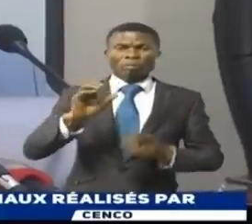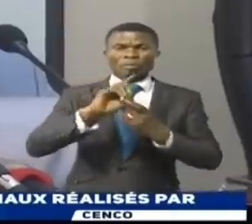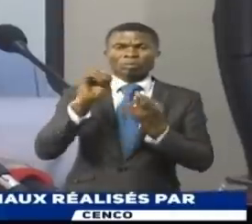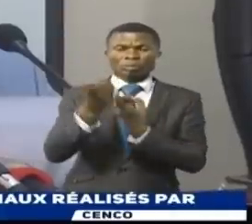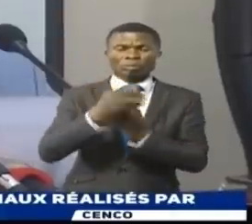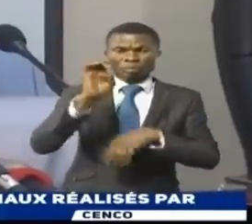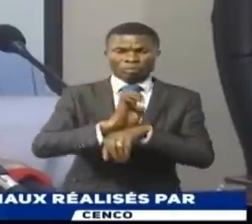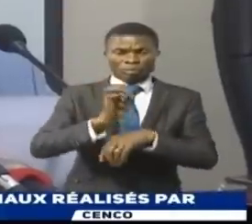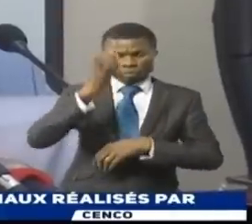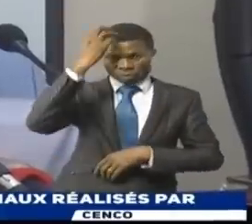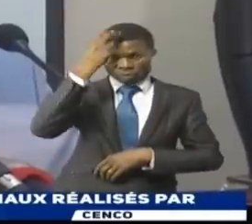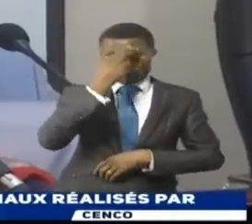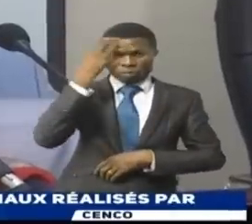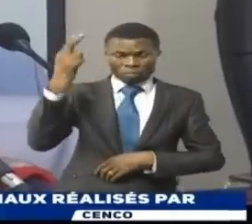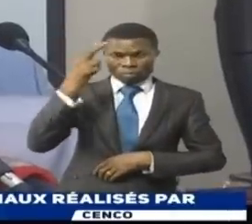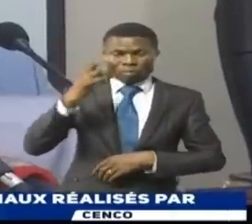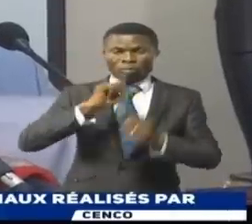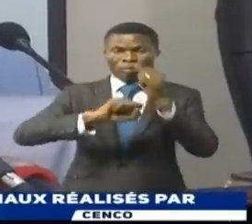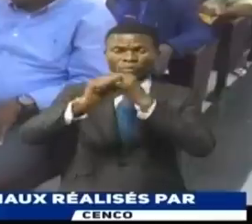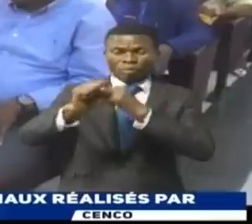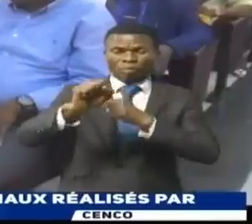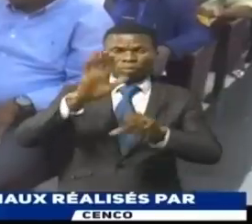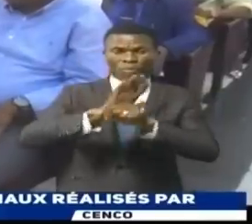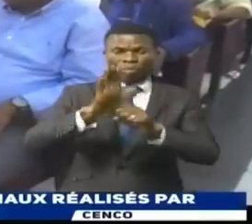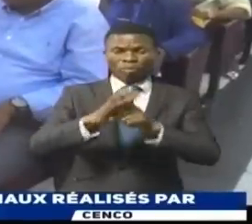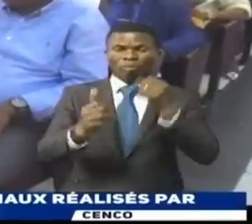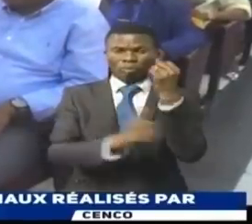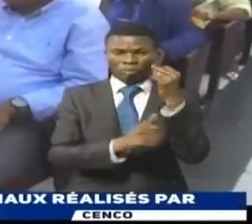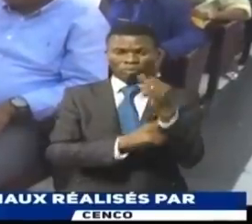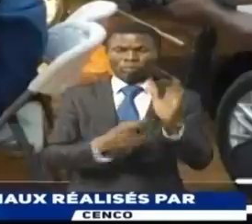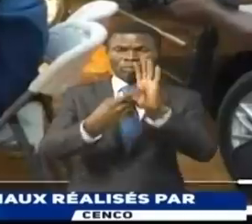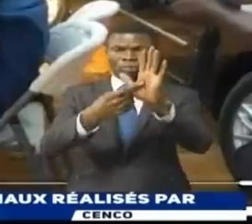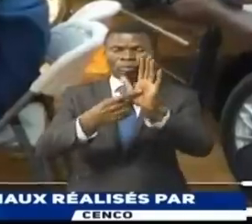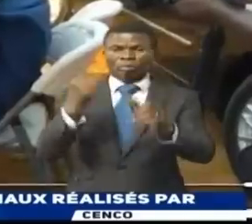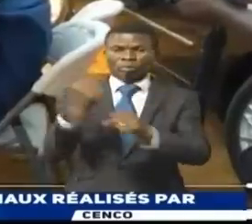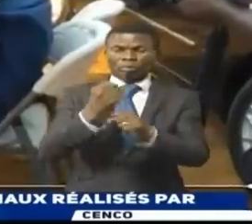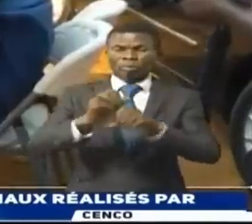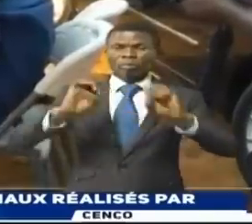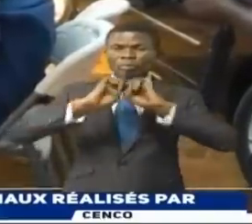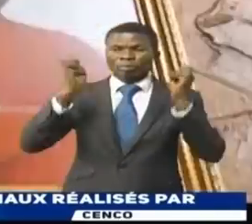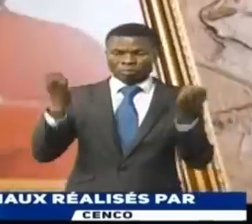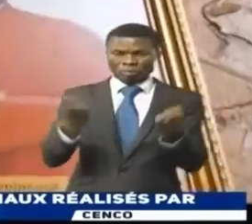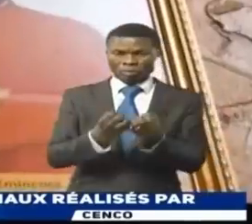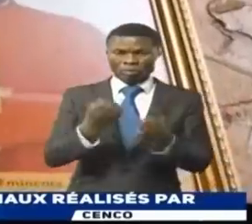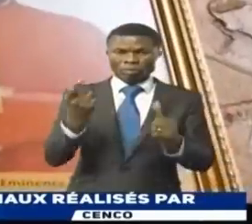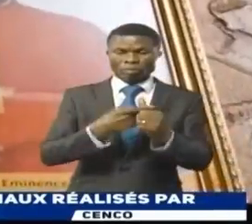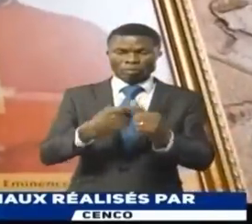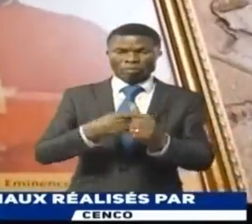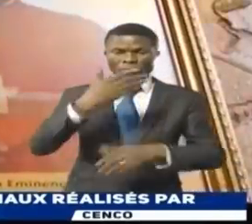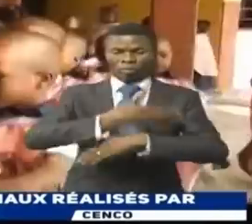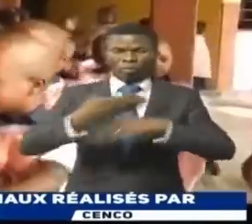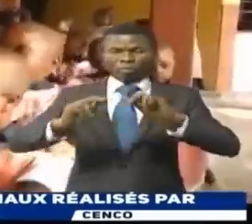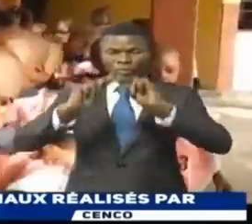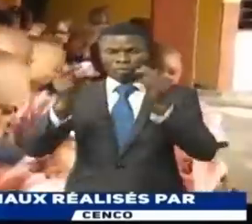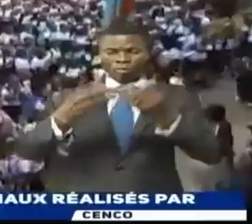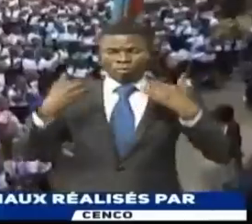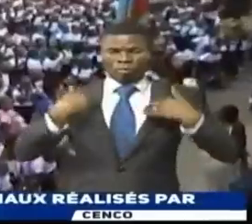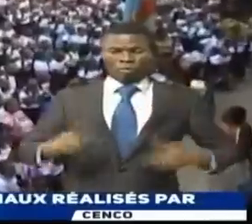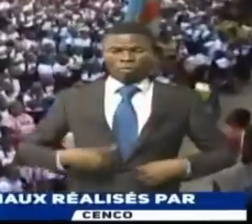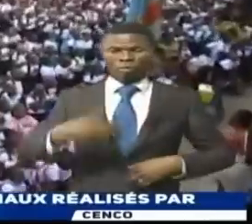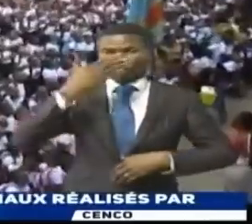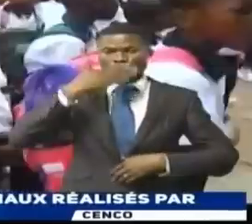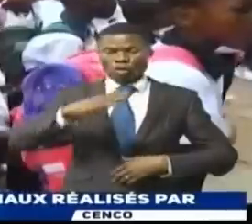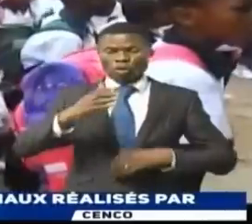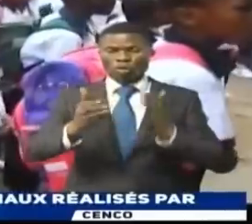catholique y fait la promotion intégrale de l'homme et présente à travers les œuvres sociales, notamment l'implantation de structures de santé et les écoles